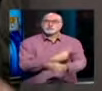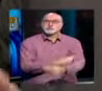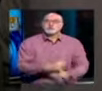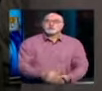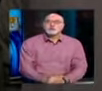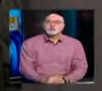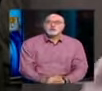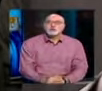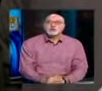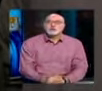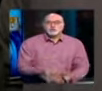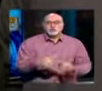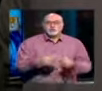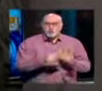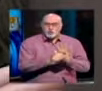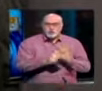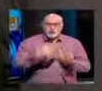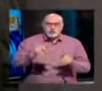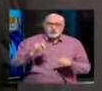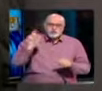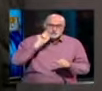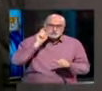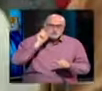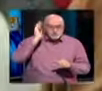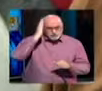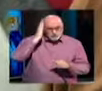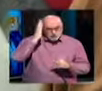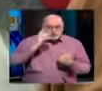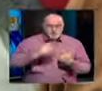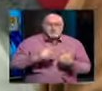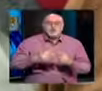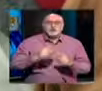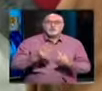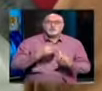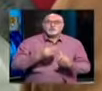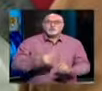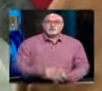وكما احنا نقولوا ضربك افتح السوق والناس تخدم على أرواحها. ما عندنا لا